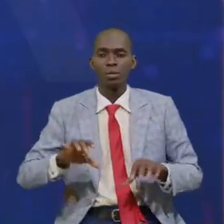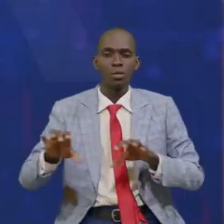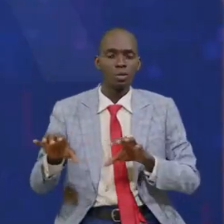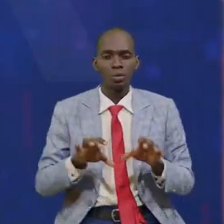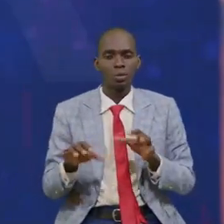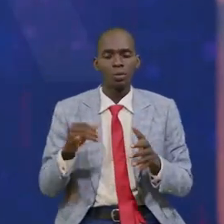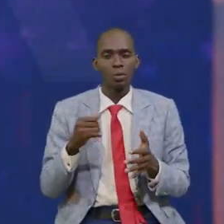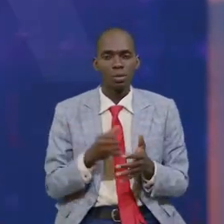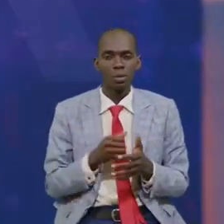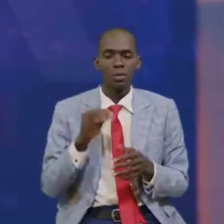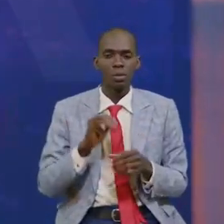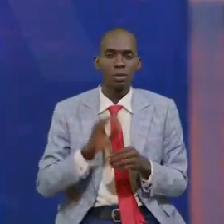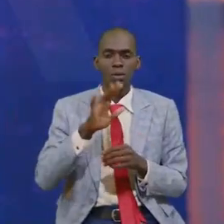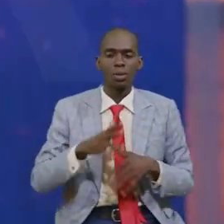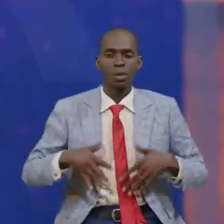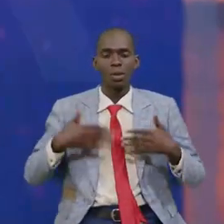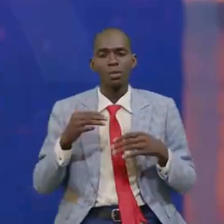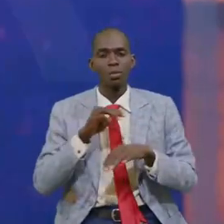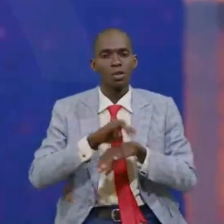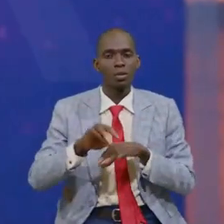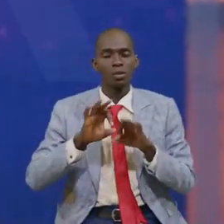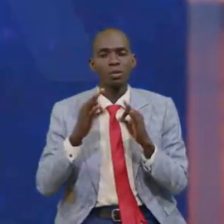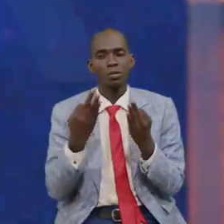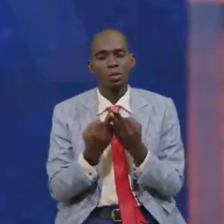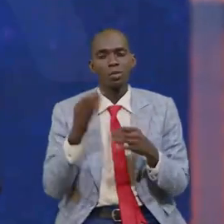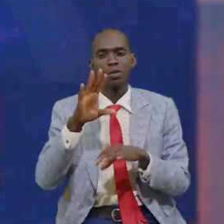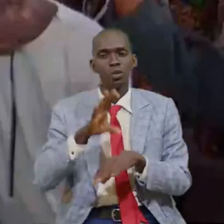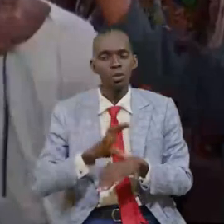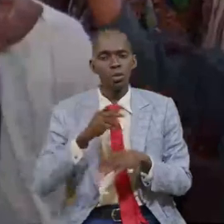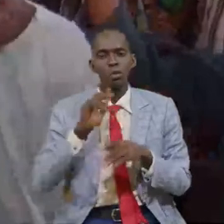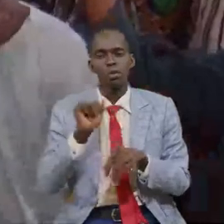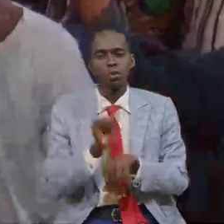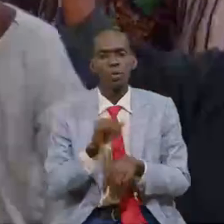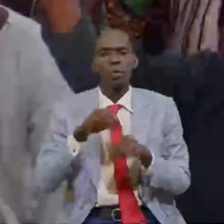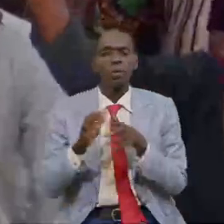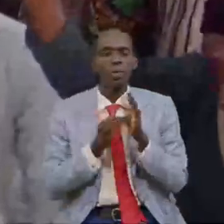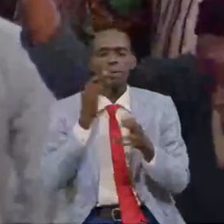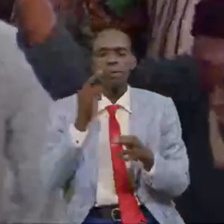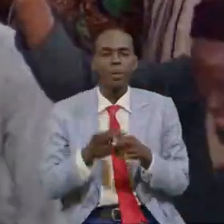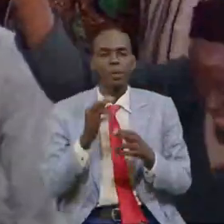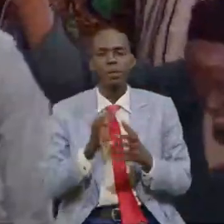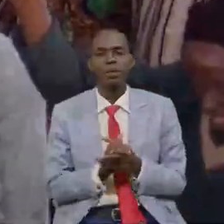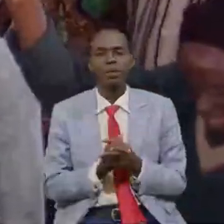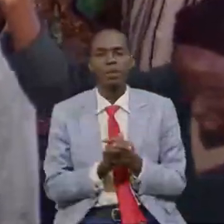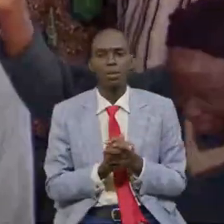Que le Seigneur le confirme dans ta vie, dans ton ministère, dans ta famille, dans ton église, dans ta profession au nom de